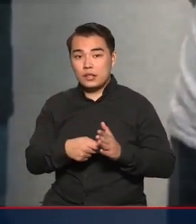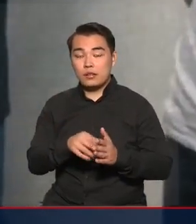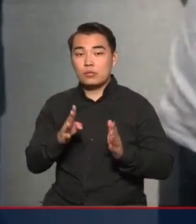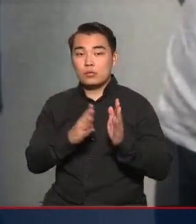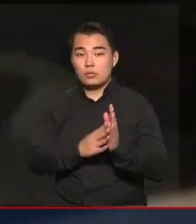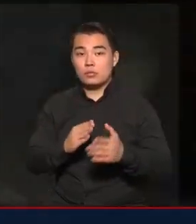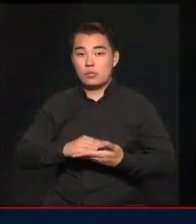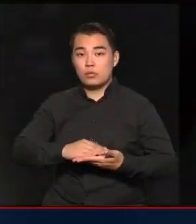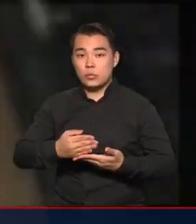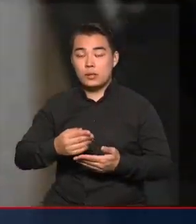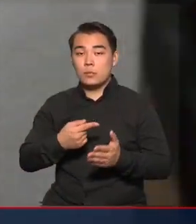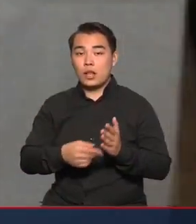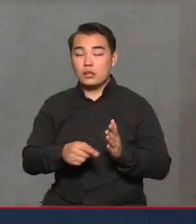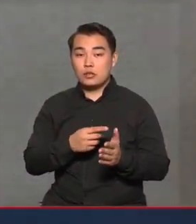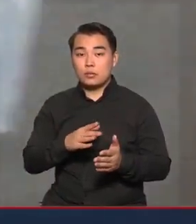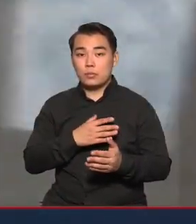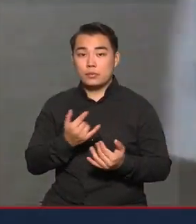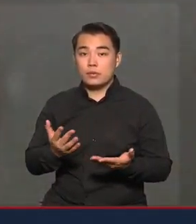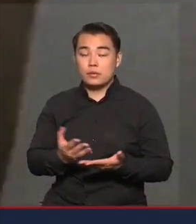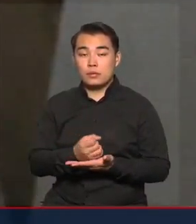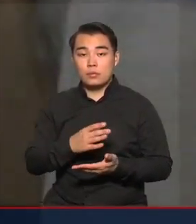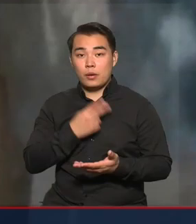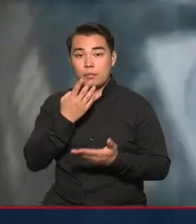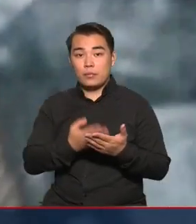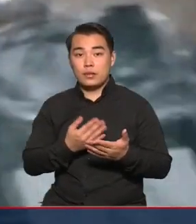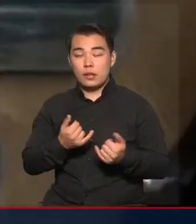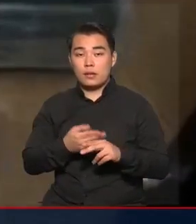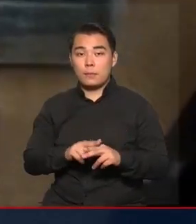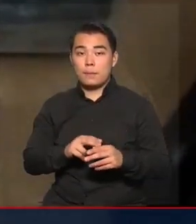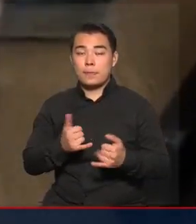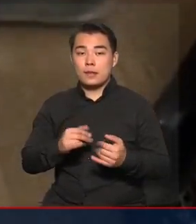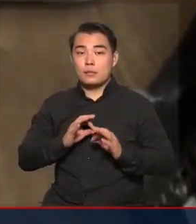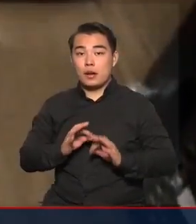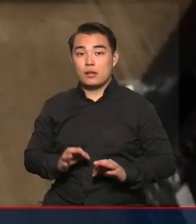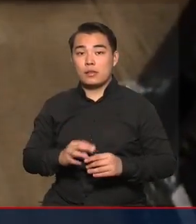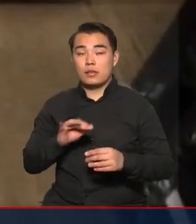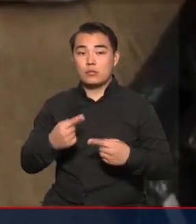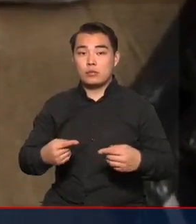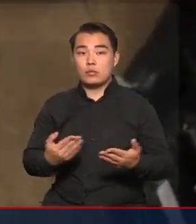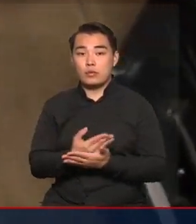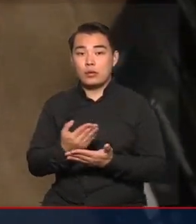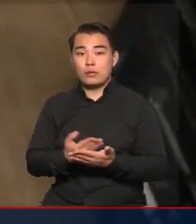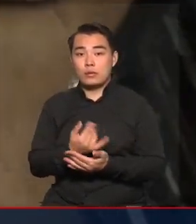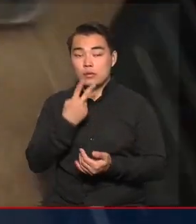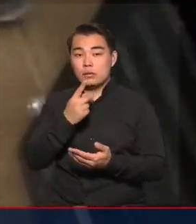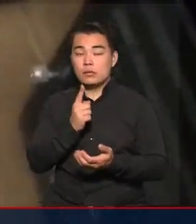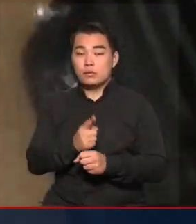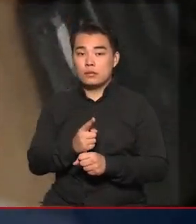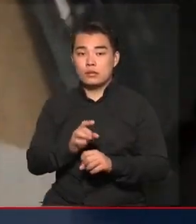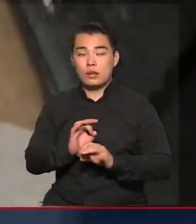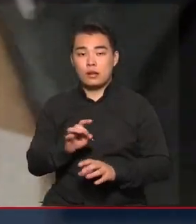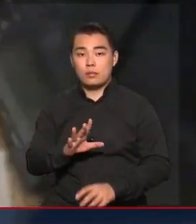9 ноутбук, планшет анықталды. Ұлттық қауіпсіздік қызметі қазір басқа ақпараттарды жария етуге болмайды